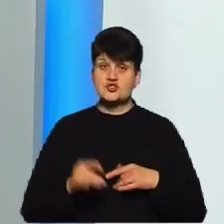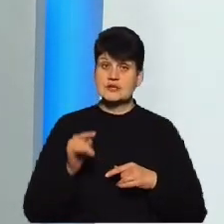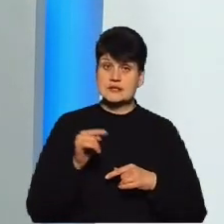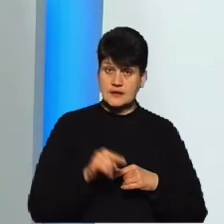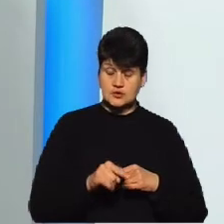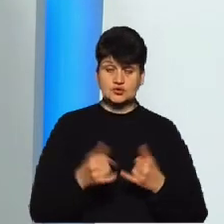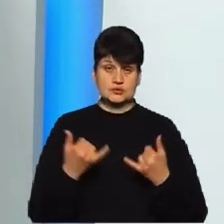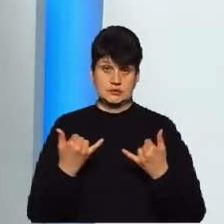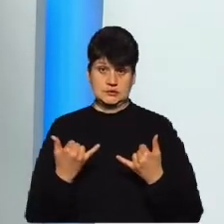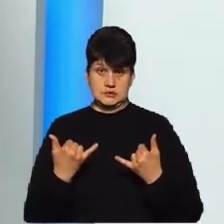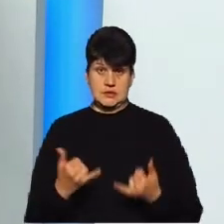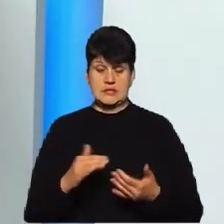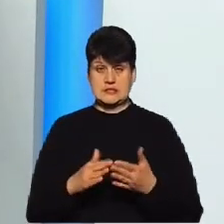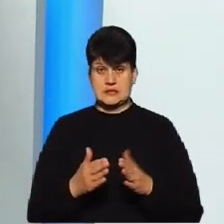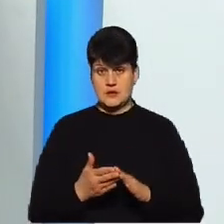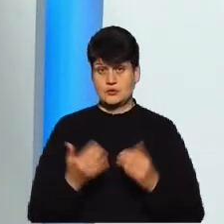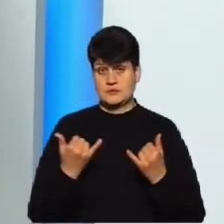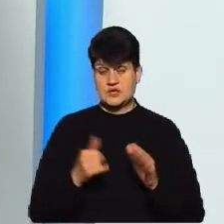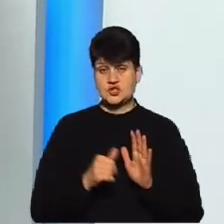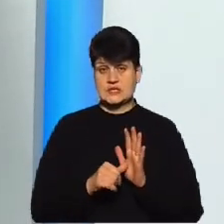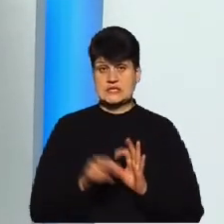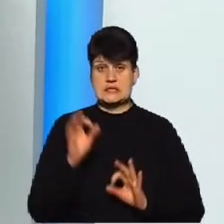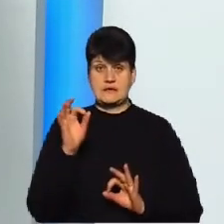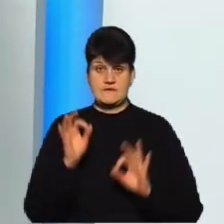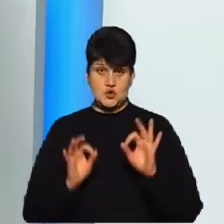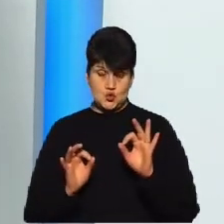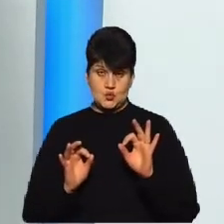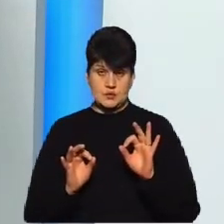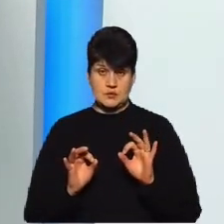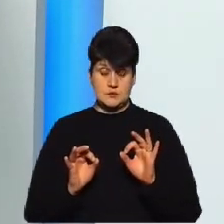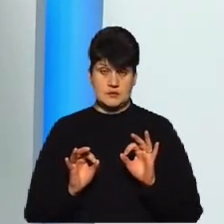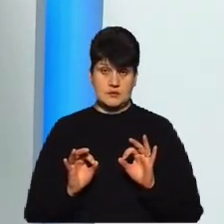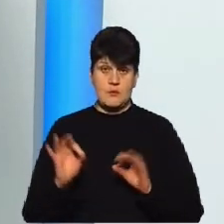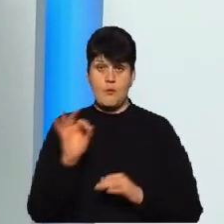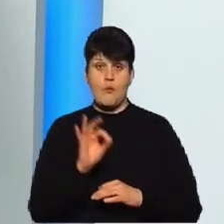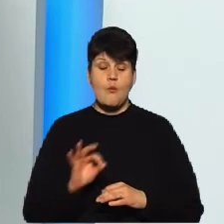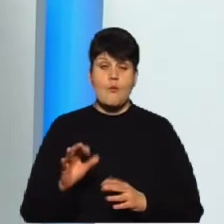зараз станом на тепер 60% пронатівські. Але